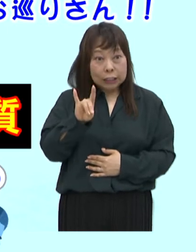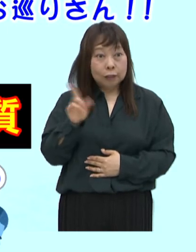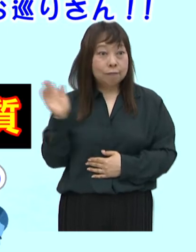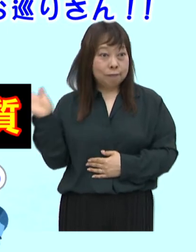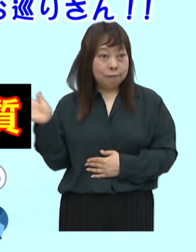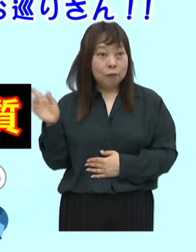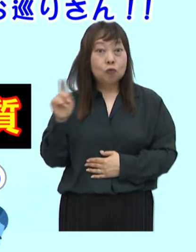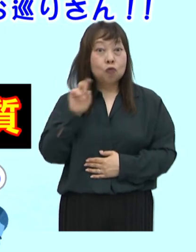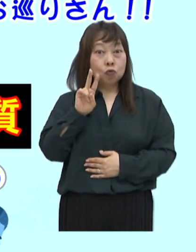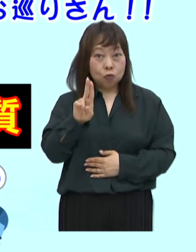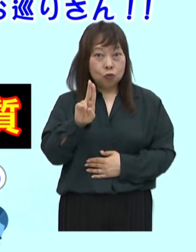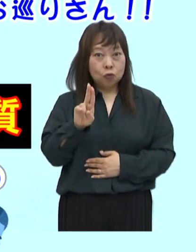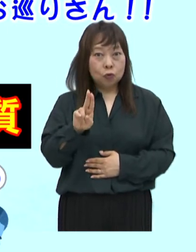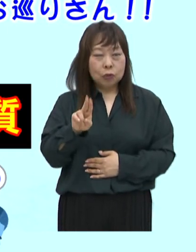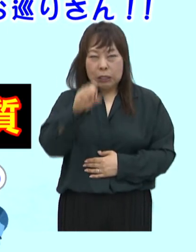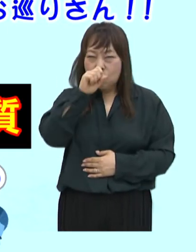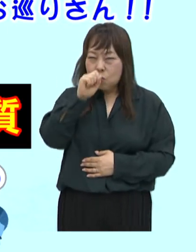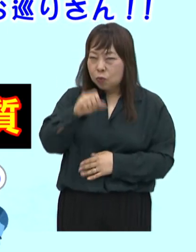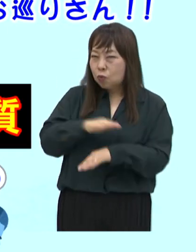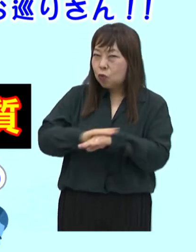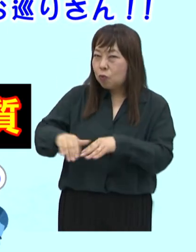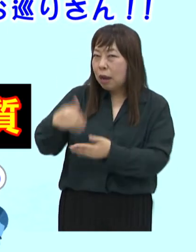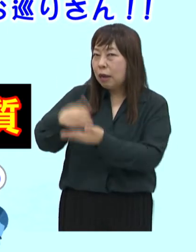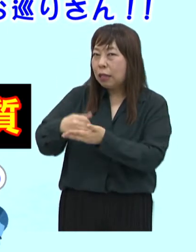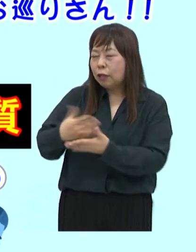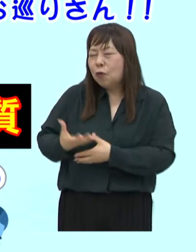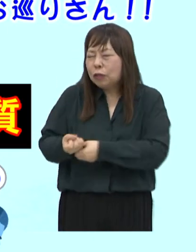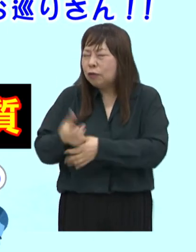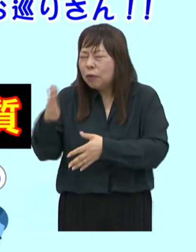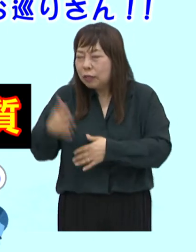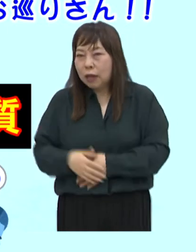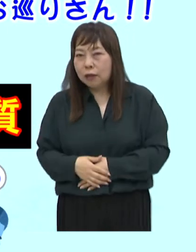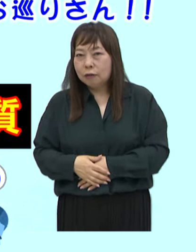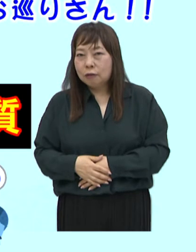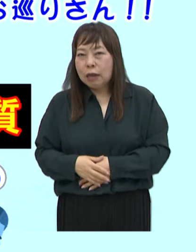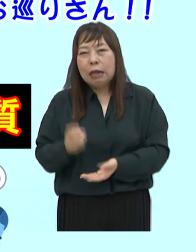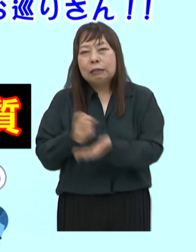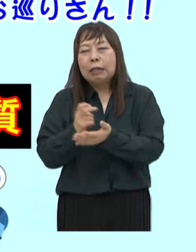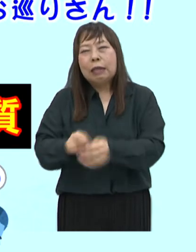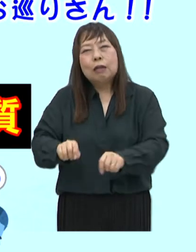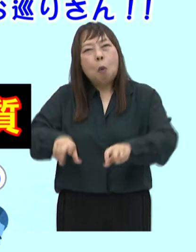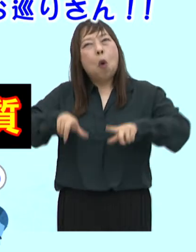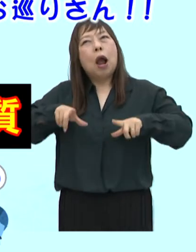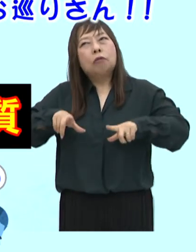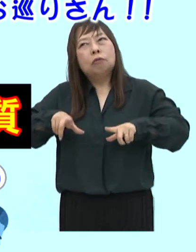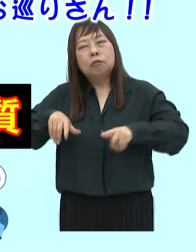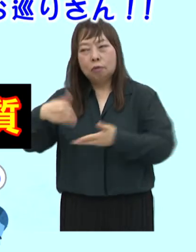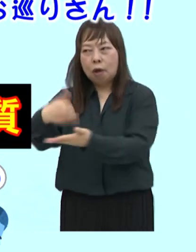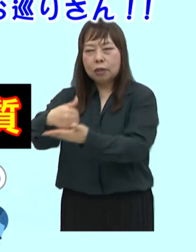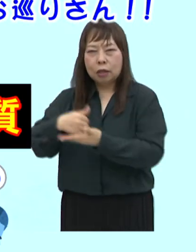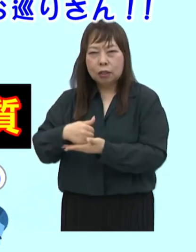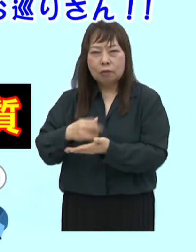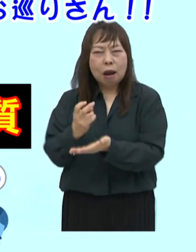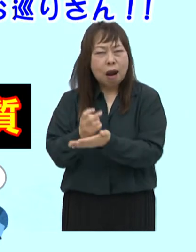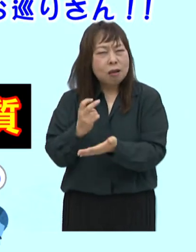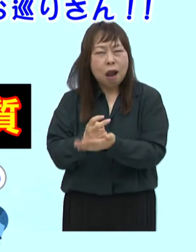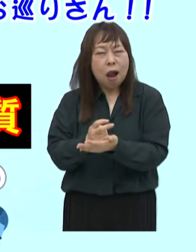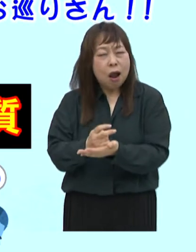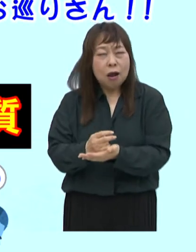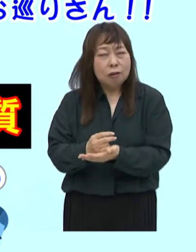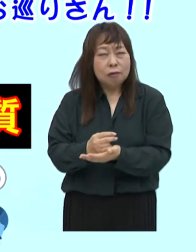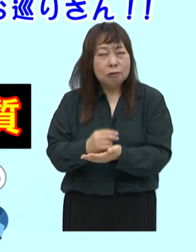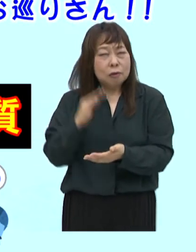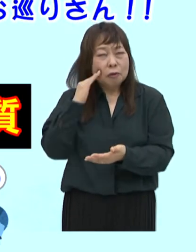うまい話を信用しない、うまい話、絶対に儲かる話には必ず大きな落とし穴があります